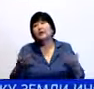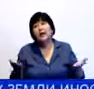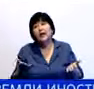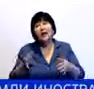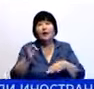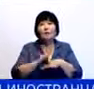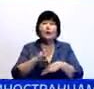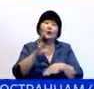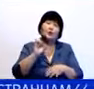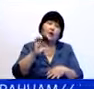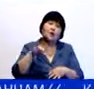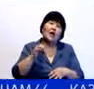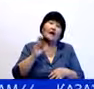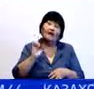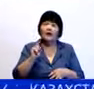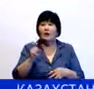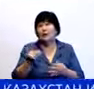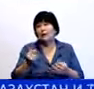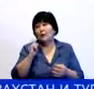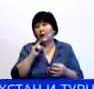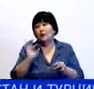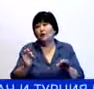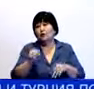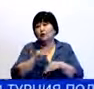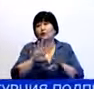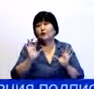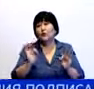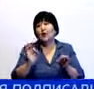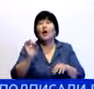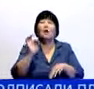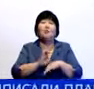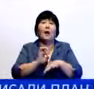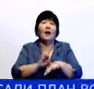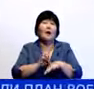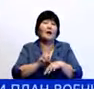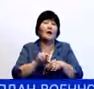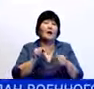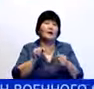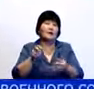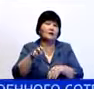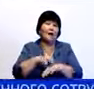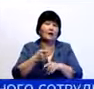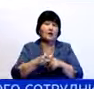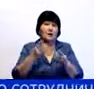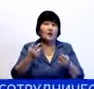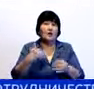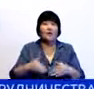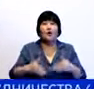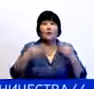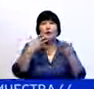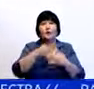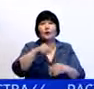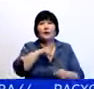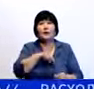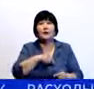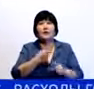боли в суставах. Но сейчас пока ничего не чувствуется, все нормально. Бояться этого, думаю, нет смысла. Мы этим повышаем свой иммунитет